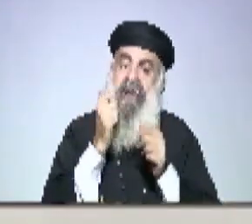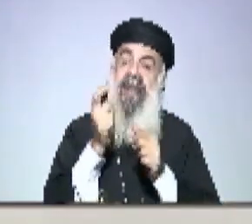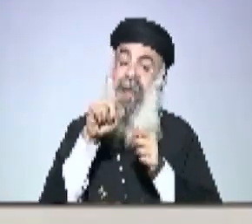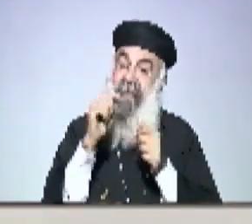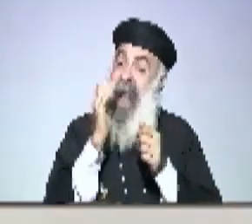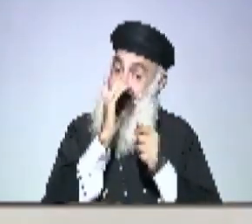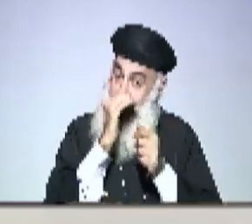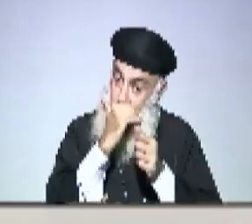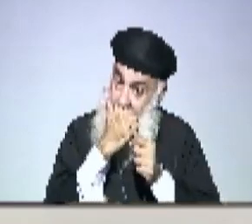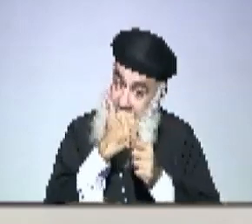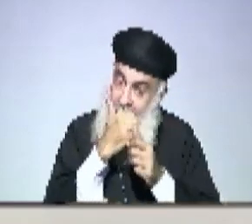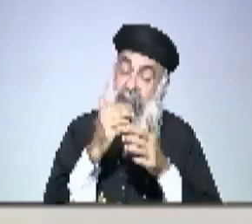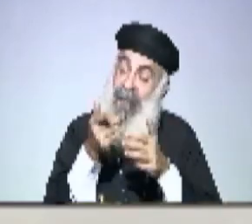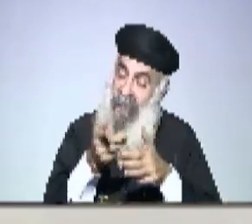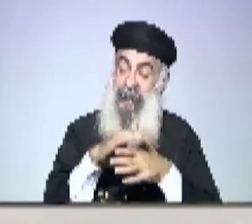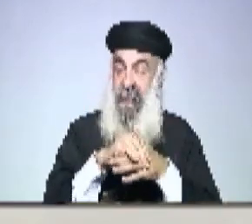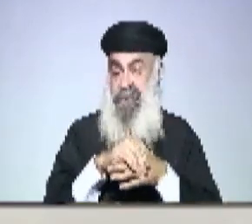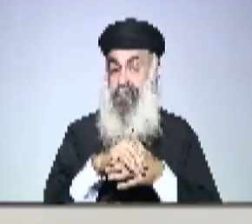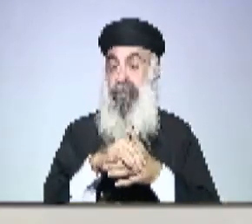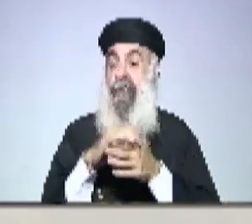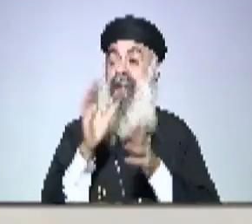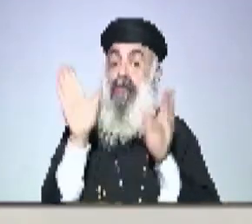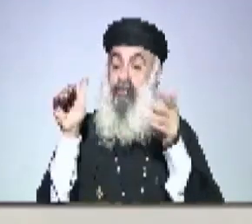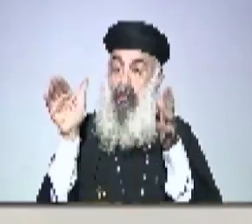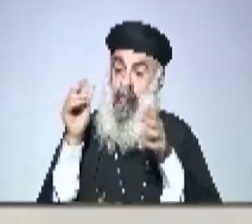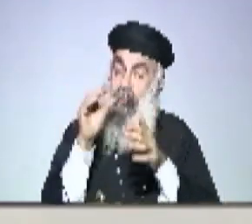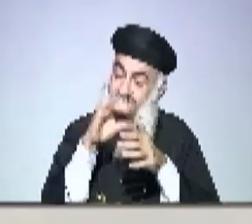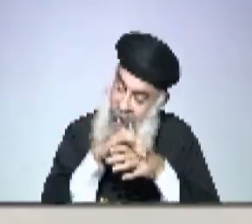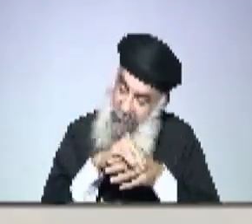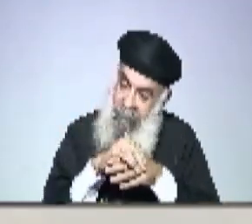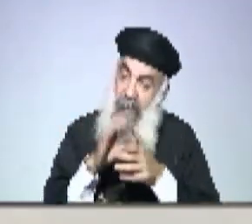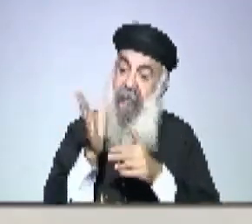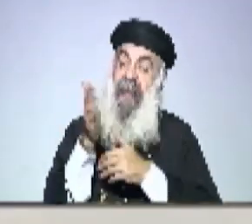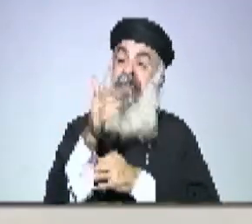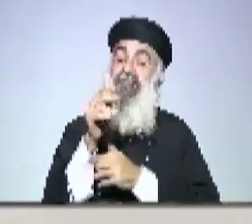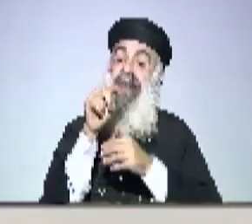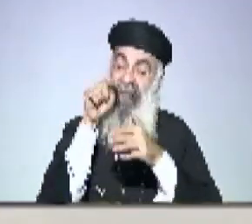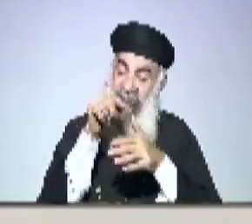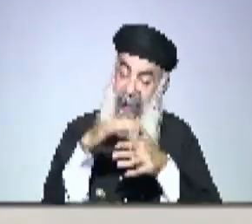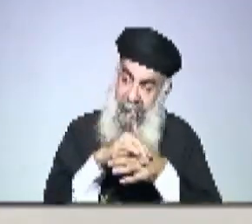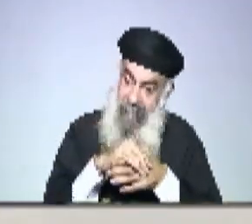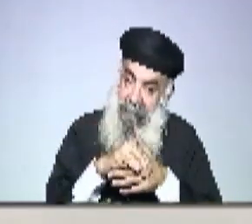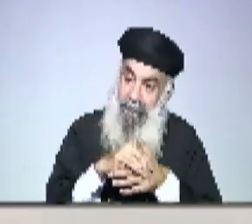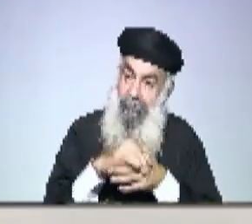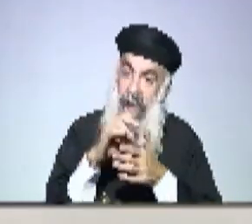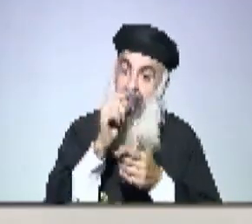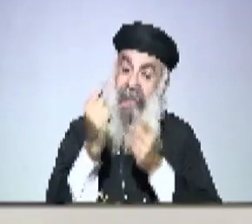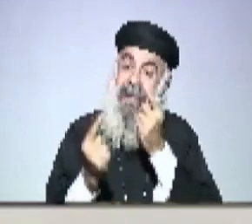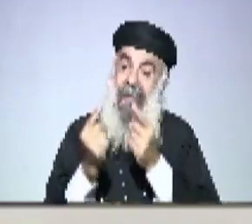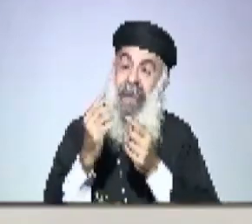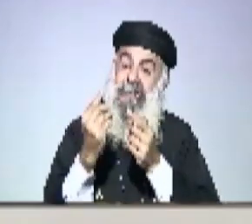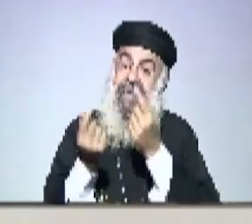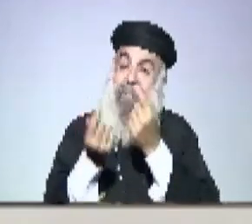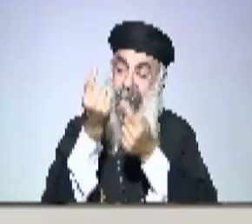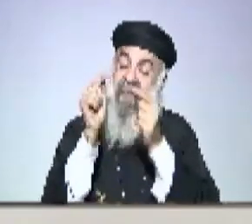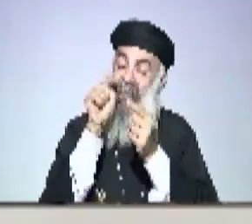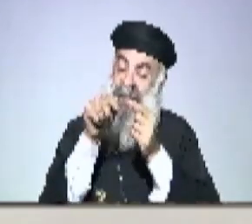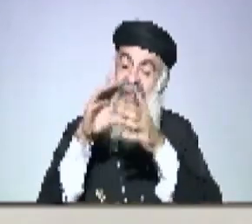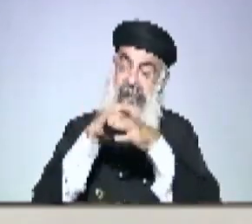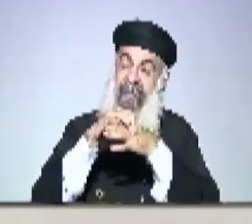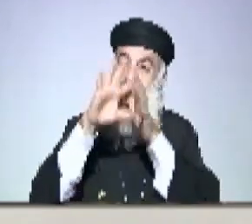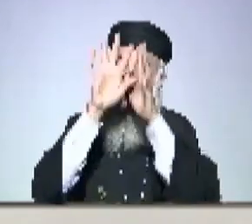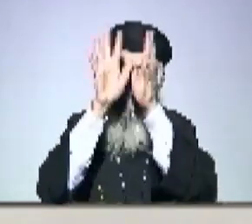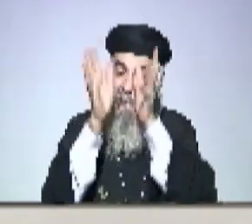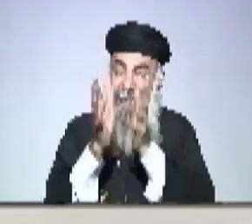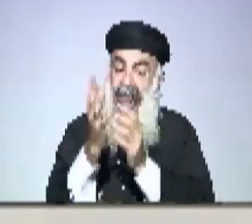الحيوانات ليها اجساد والطيور ليها اجساد والاسماك ليها اجساد والنبات له جسد اللي هو الكيان